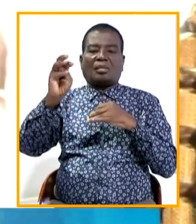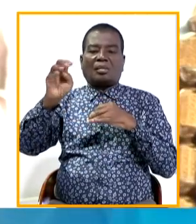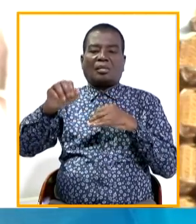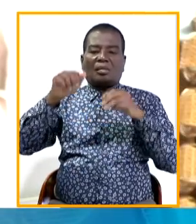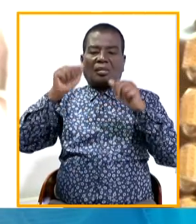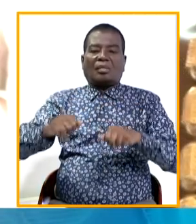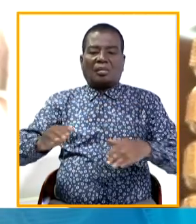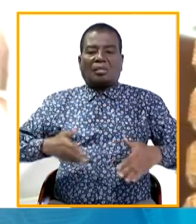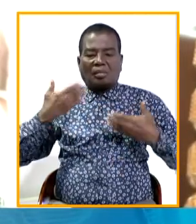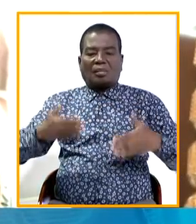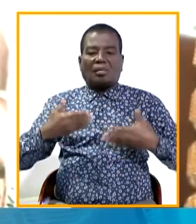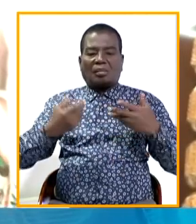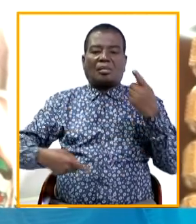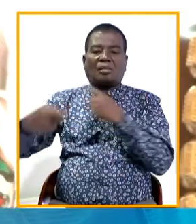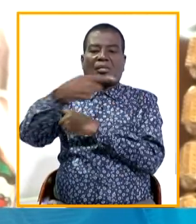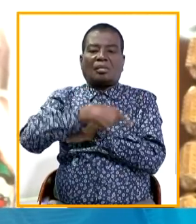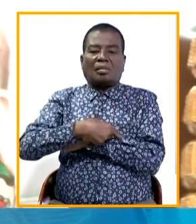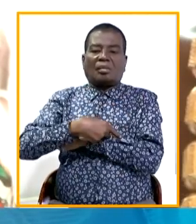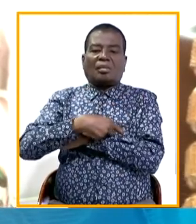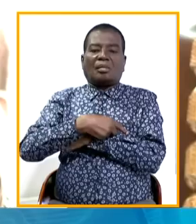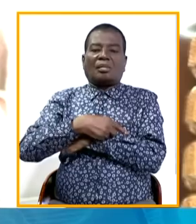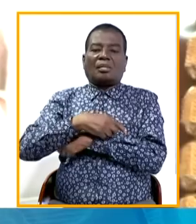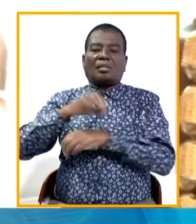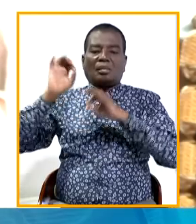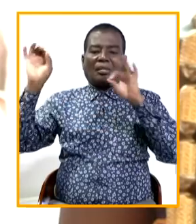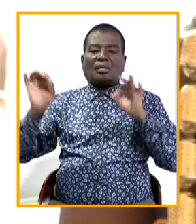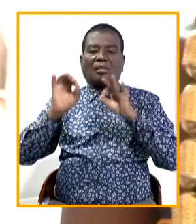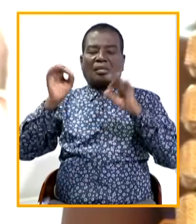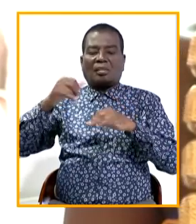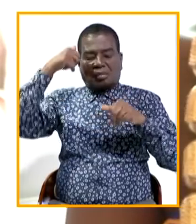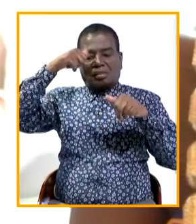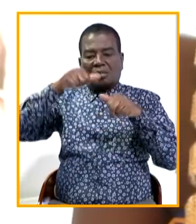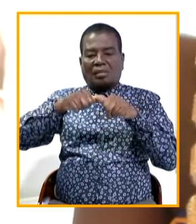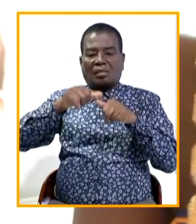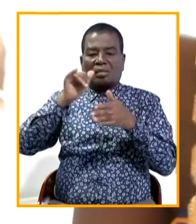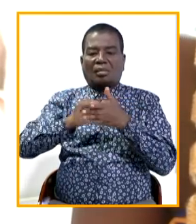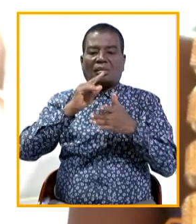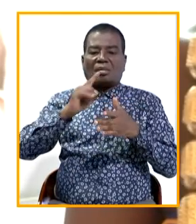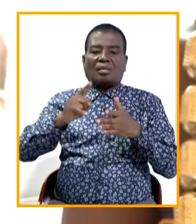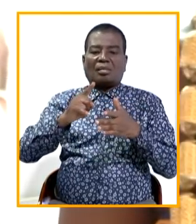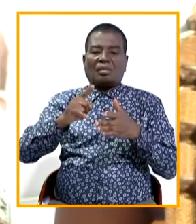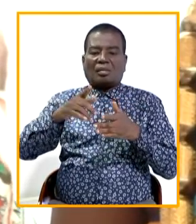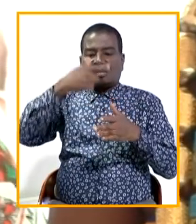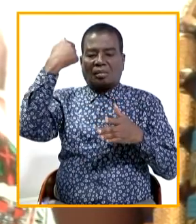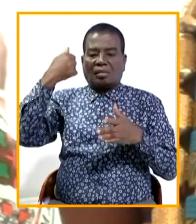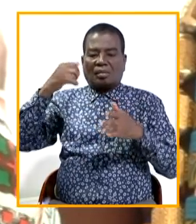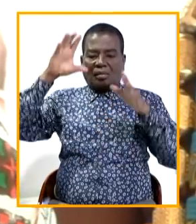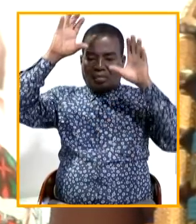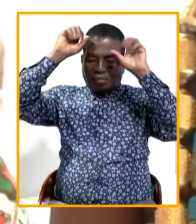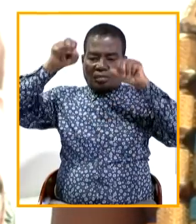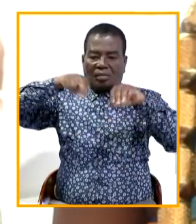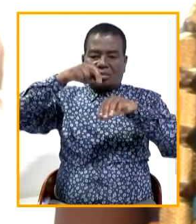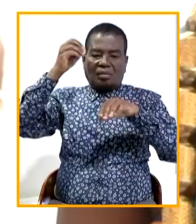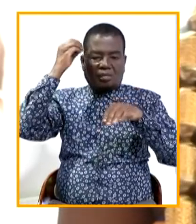peuvent se réjouir aujourd'hui et manifester leur reconnaissance, c'est sans nul doute parce que le président